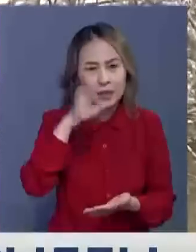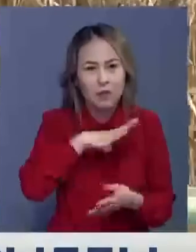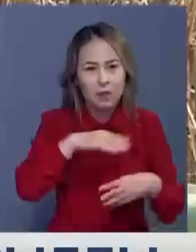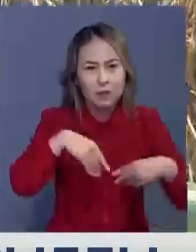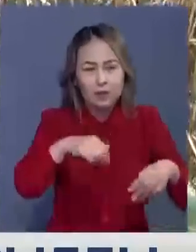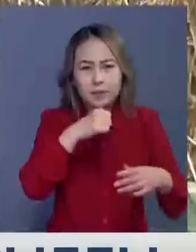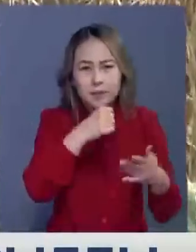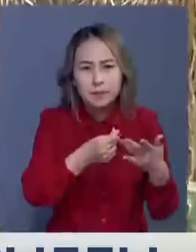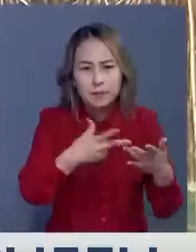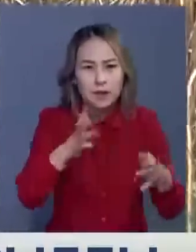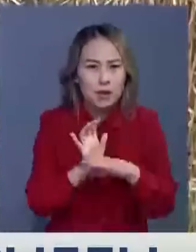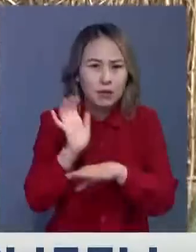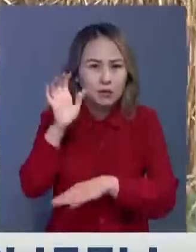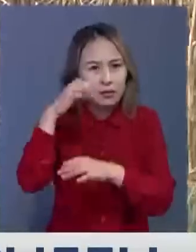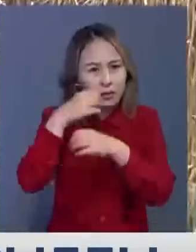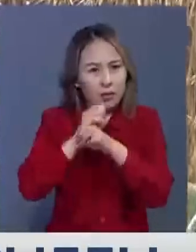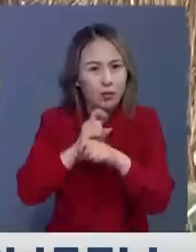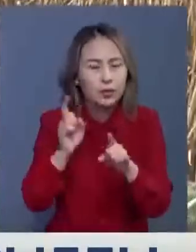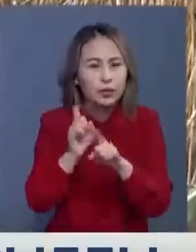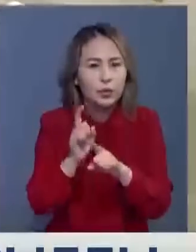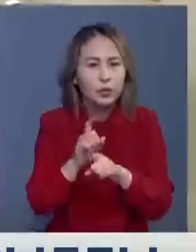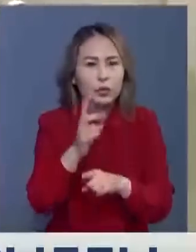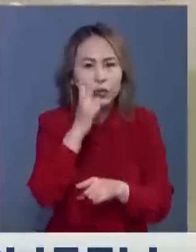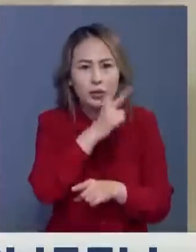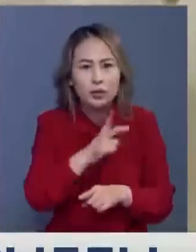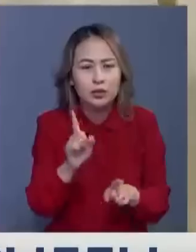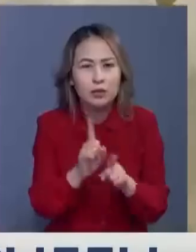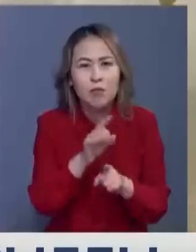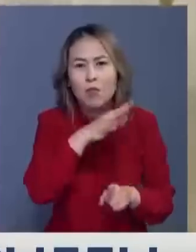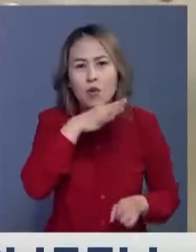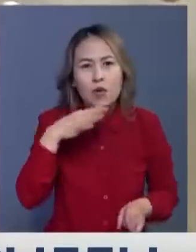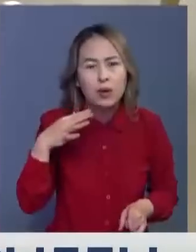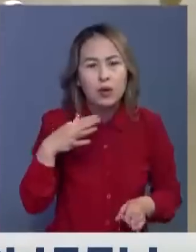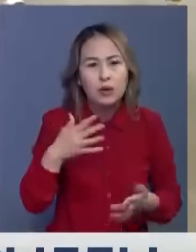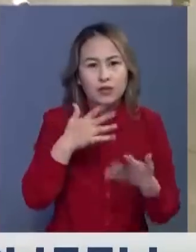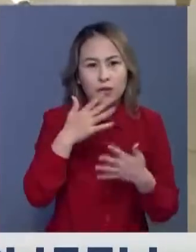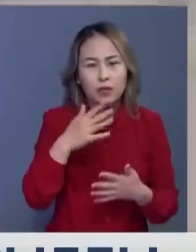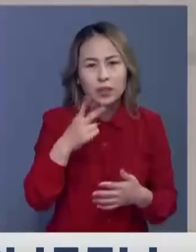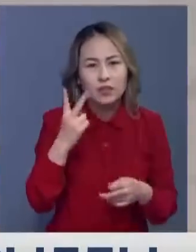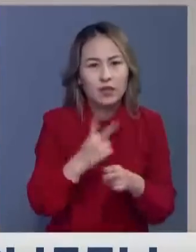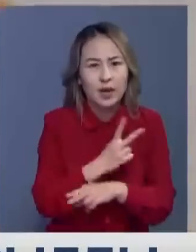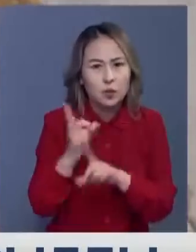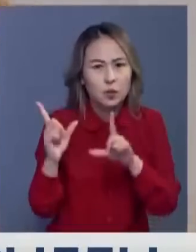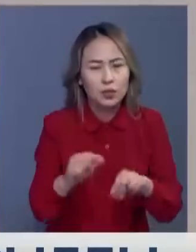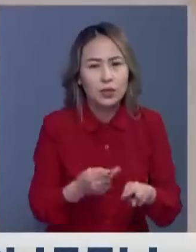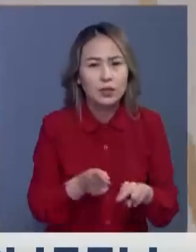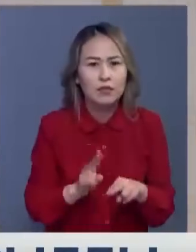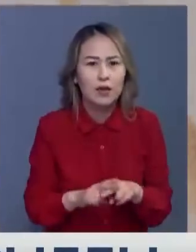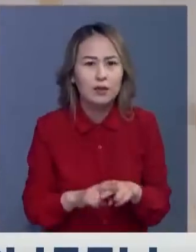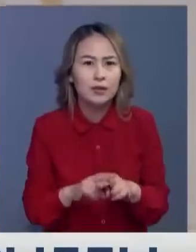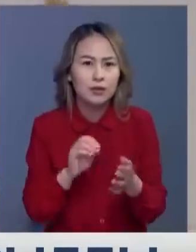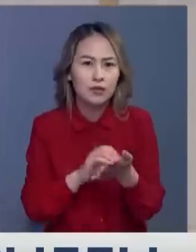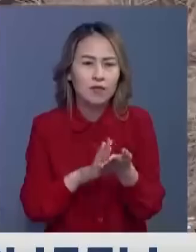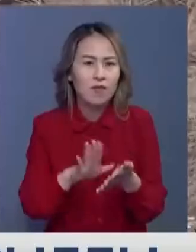сынама алынып зертханаға жіберілген еді. Алғашқы сынама оттегінің шектік мөлшерден 2 есеге дейін төмен екенін көрсеткен.